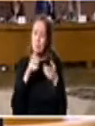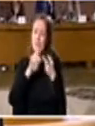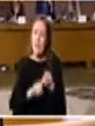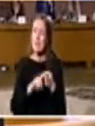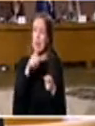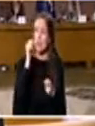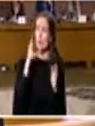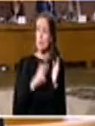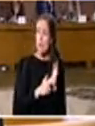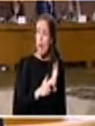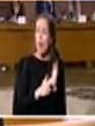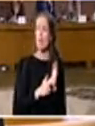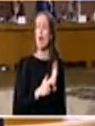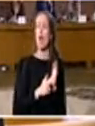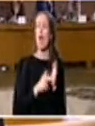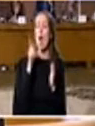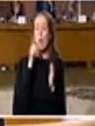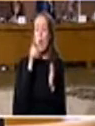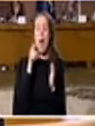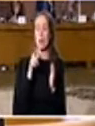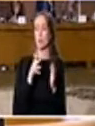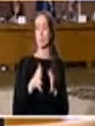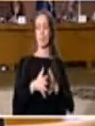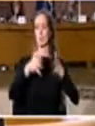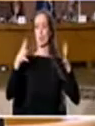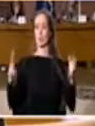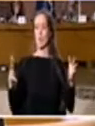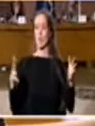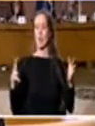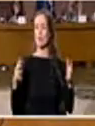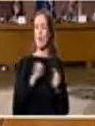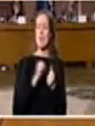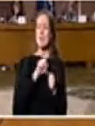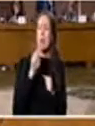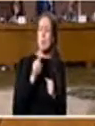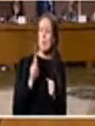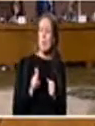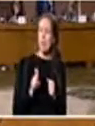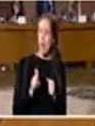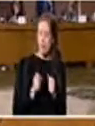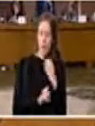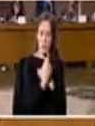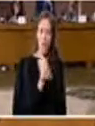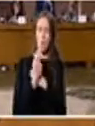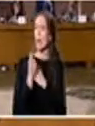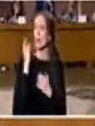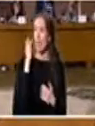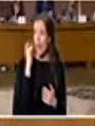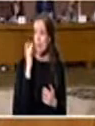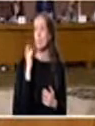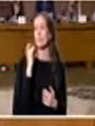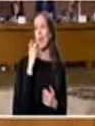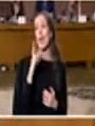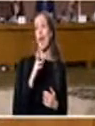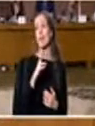prava obično postaje mnogo veći i sva pitanja isplivaju na površinu onda